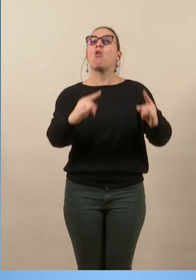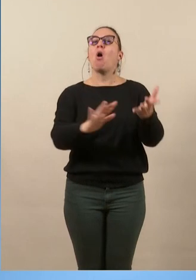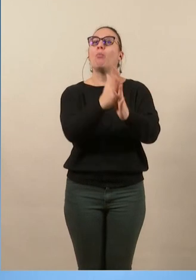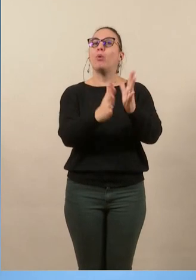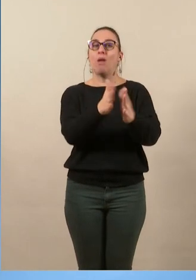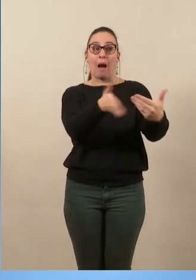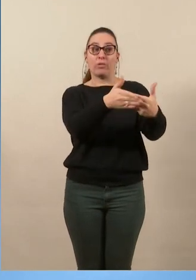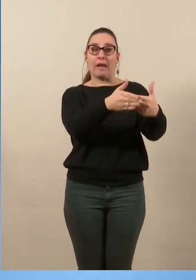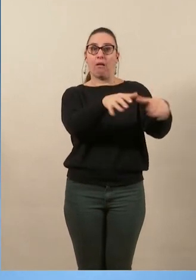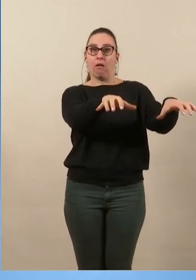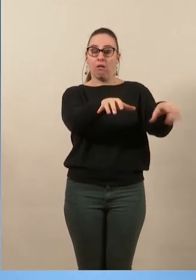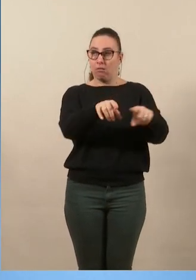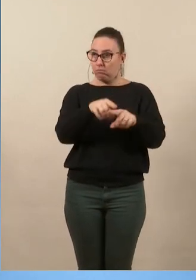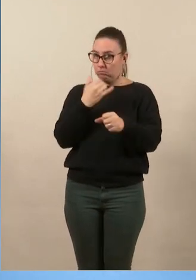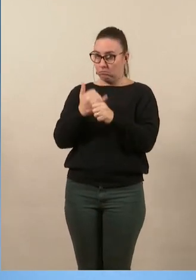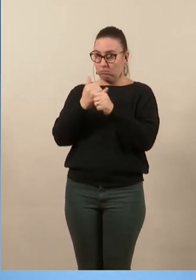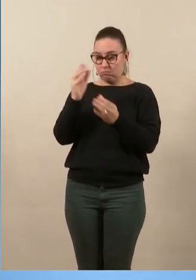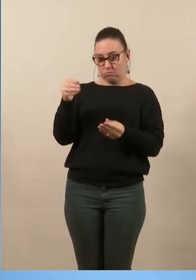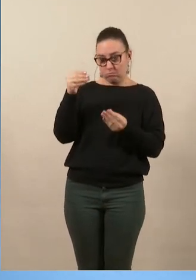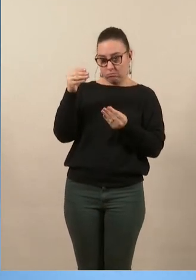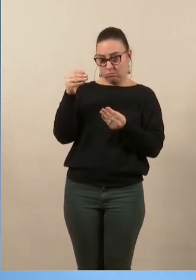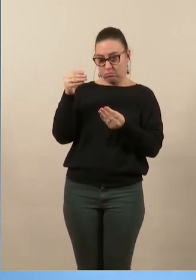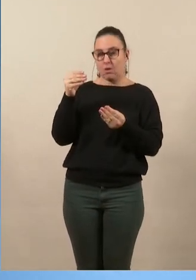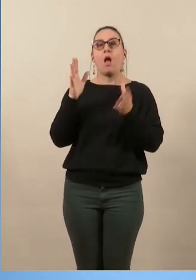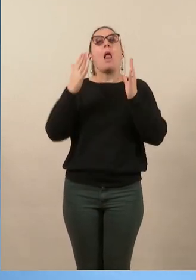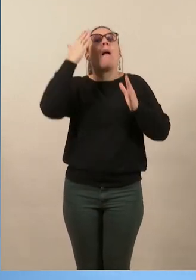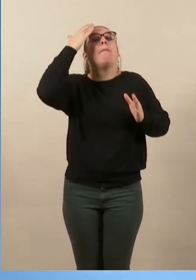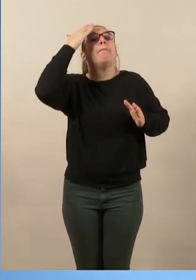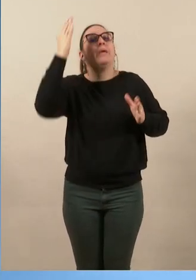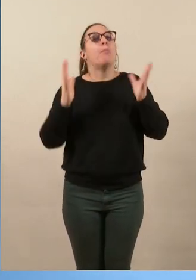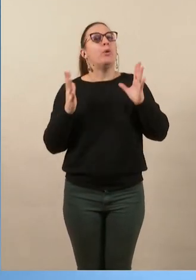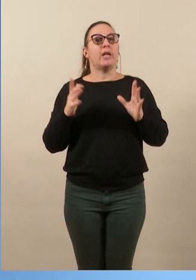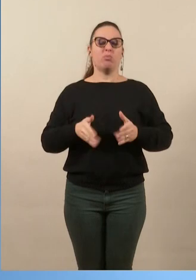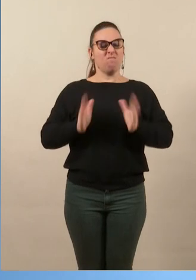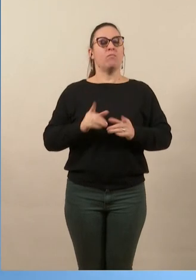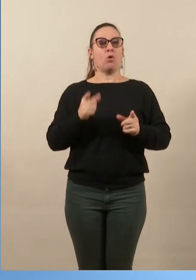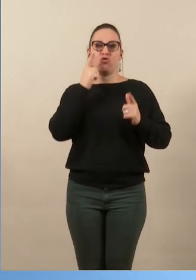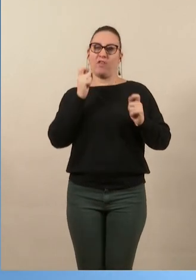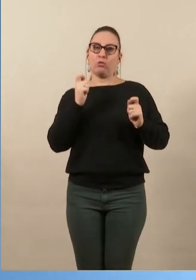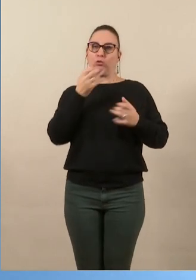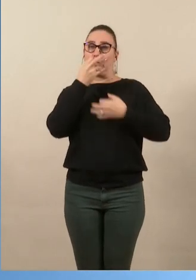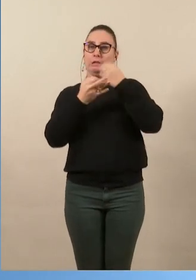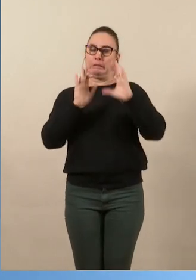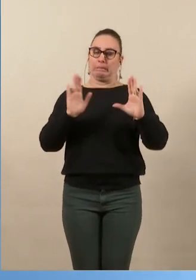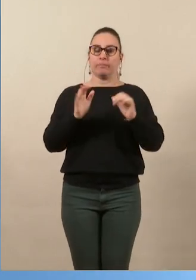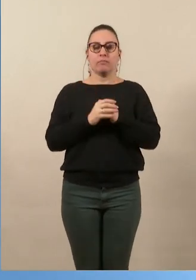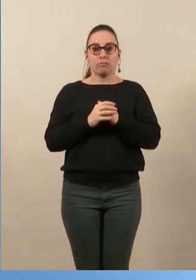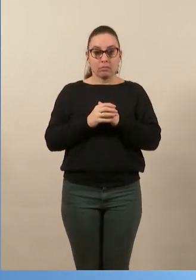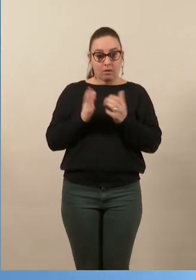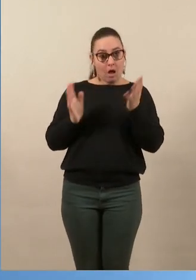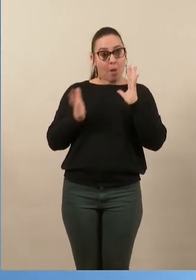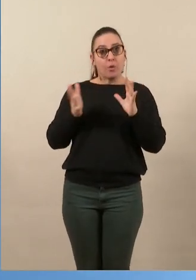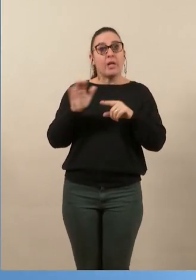Richardson n'avait pas ou n'aurit pas comme ça je mets du conditionnel pour être un peu plus prudent n'aurait pas été